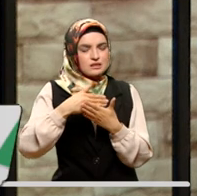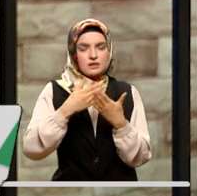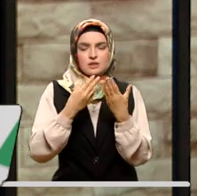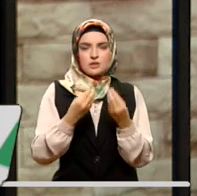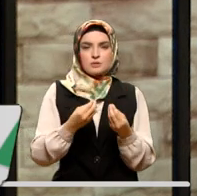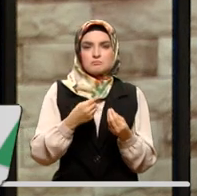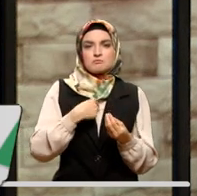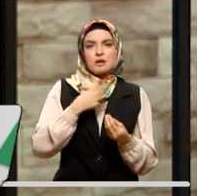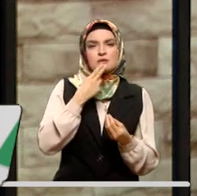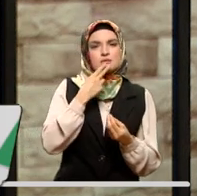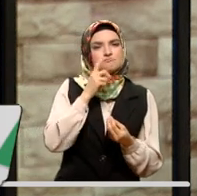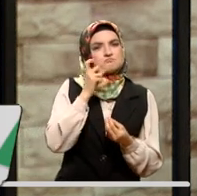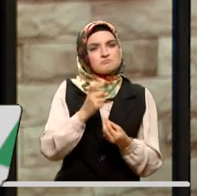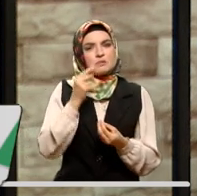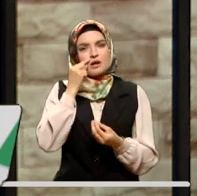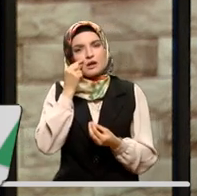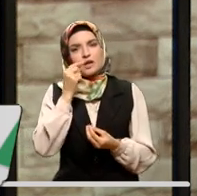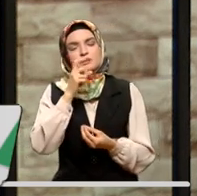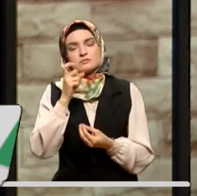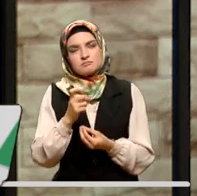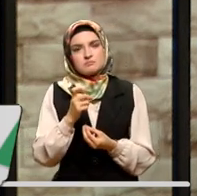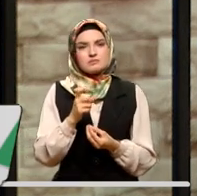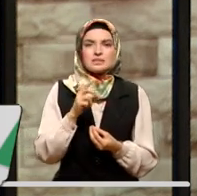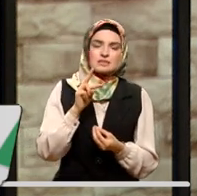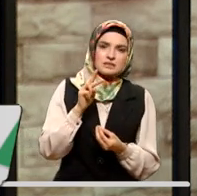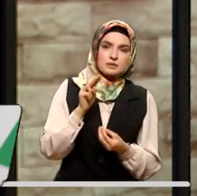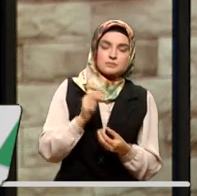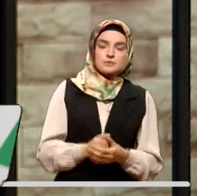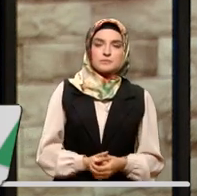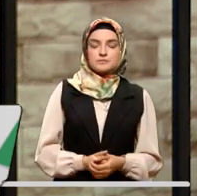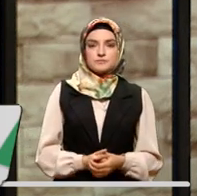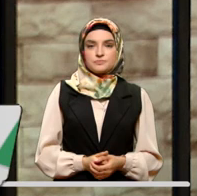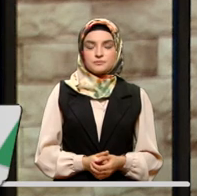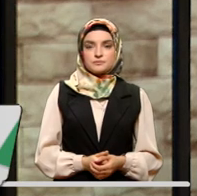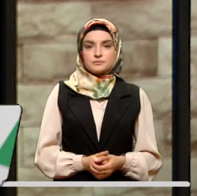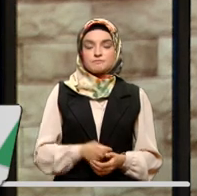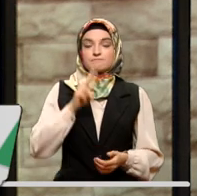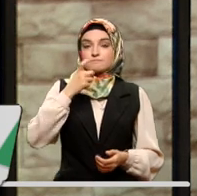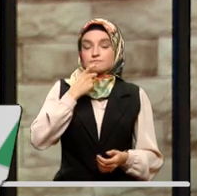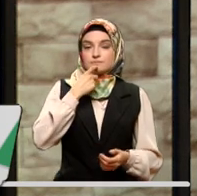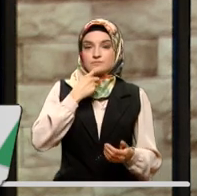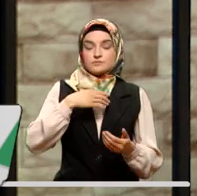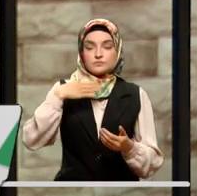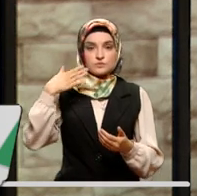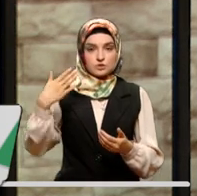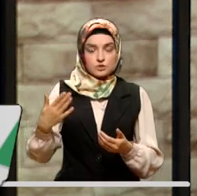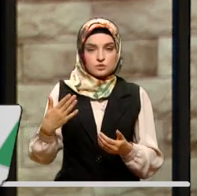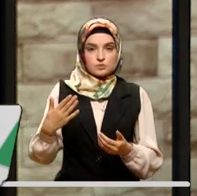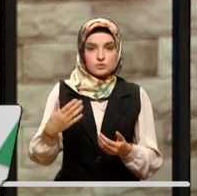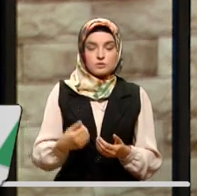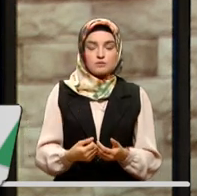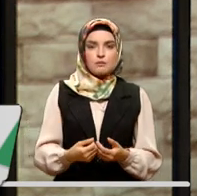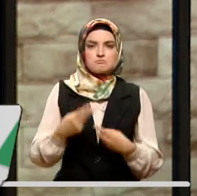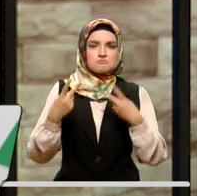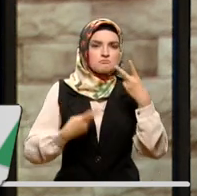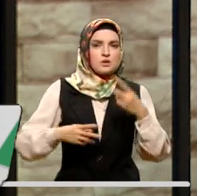mıyım, erkek miyim, neden kız ne, erkek ne gibi. 2 yaştan sonra beraberinde bazı çocuklar daha erken